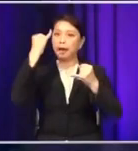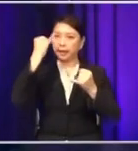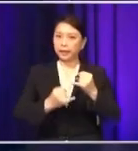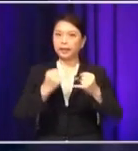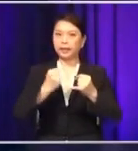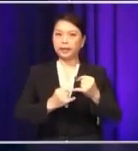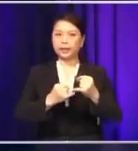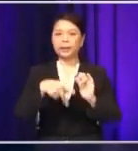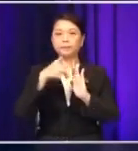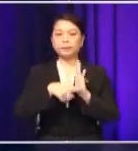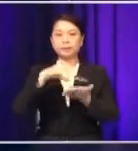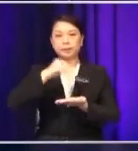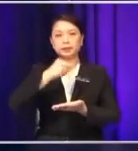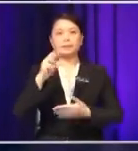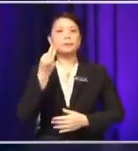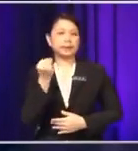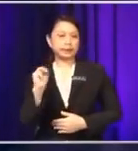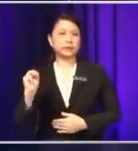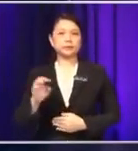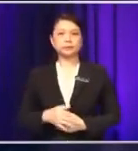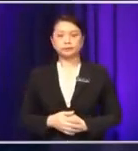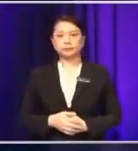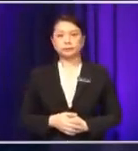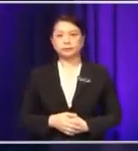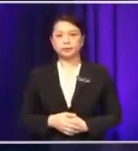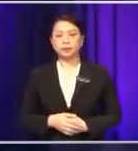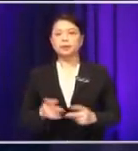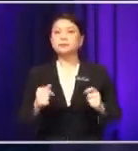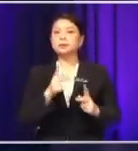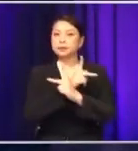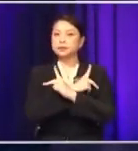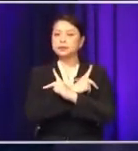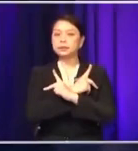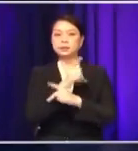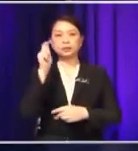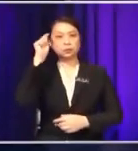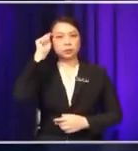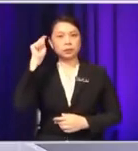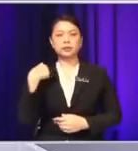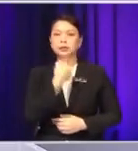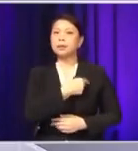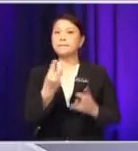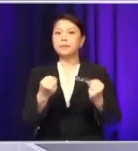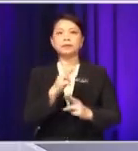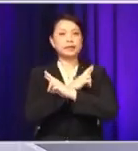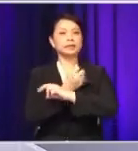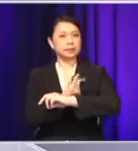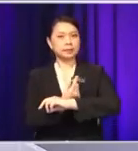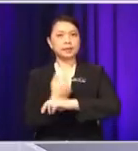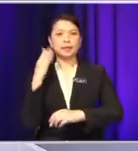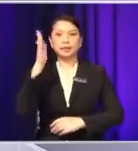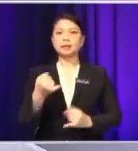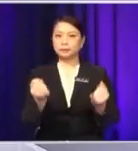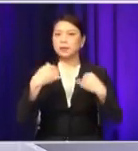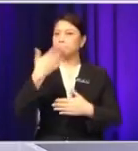mereka ataupun pengajian mereka. Baik, terima kasih, Ria. Perkongsiannya. Terima kasih, Tuan. Cukup jelas sekali. Kita nak rehat dahulu sebentar, murid-murid. Kita kembali